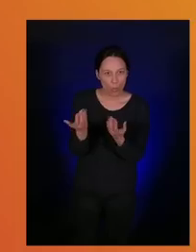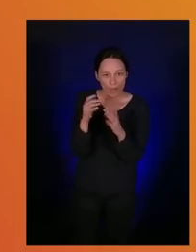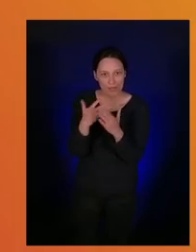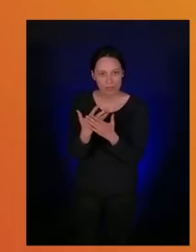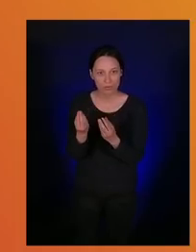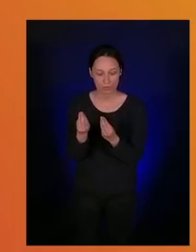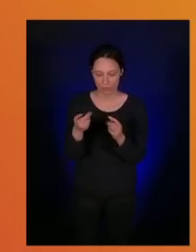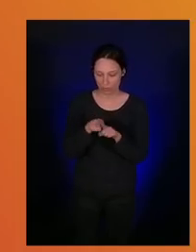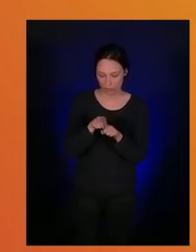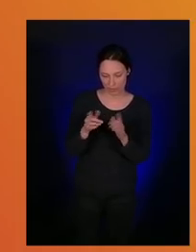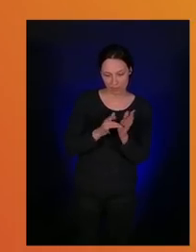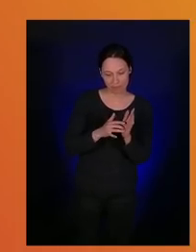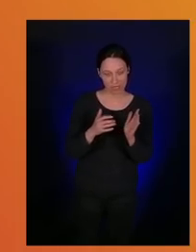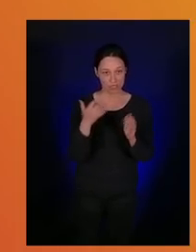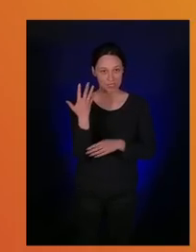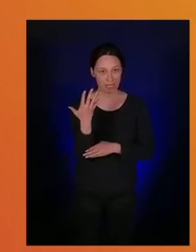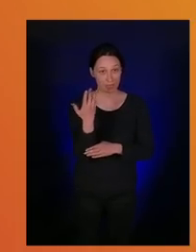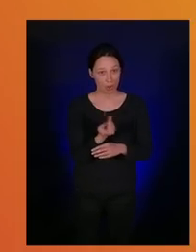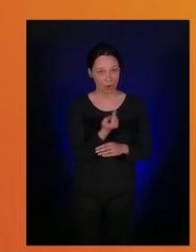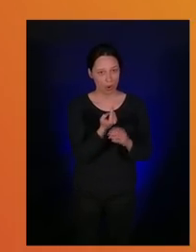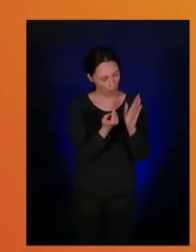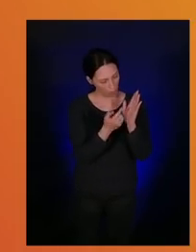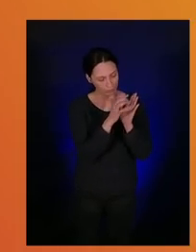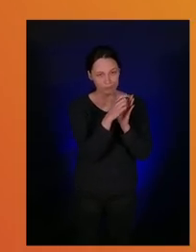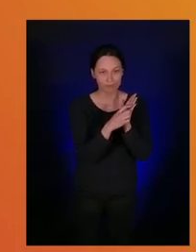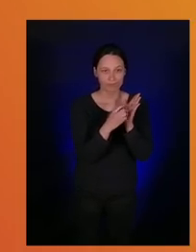on dénonce des situations que nous avons avant tout soutenu sur la déclaration